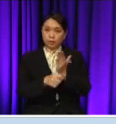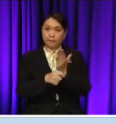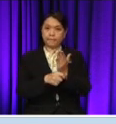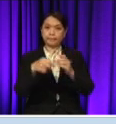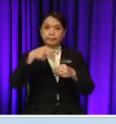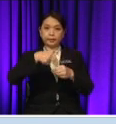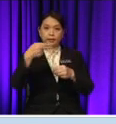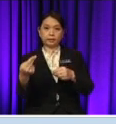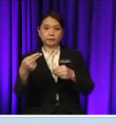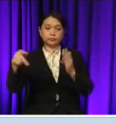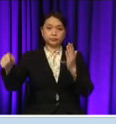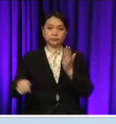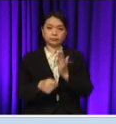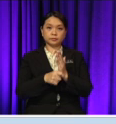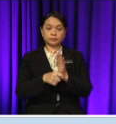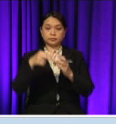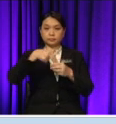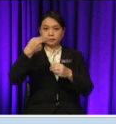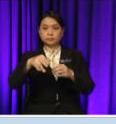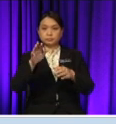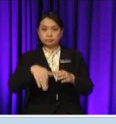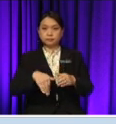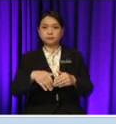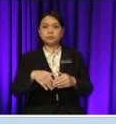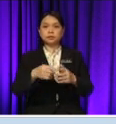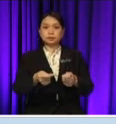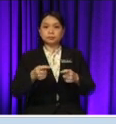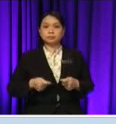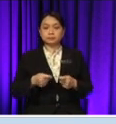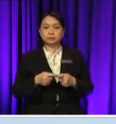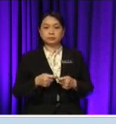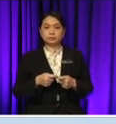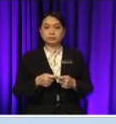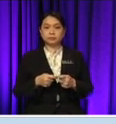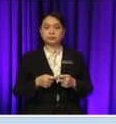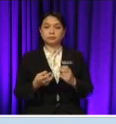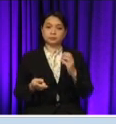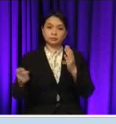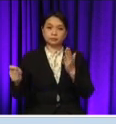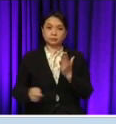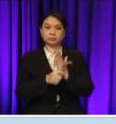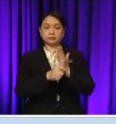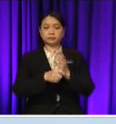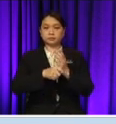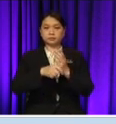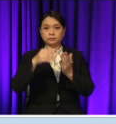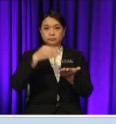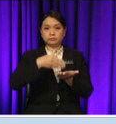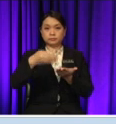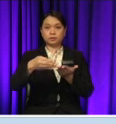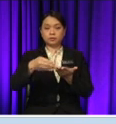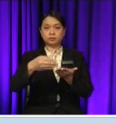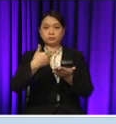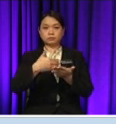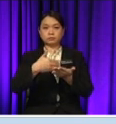tambah hasil belum terima tambah belanja prabayar Oke